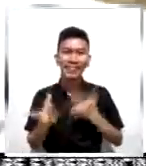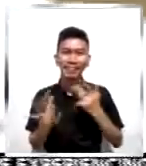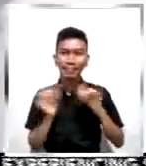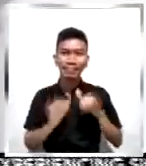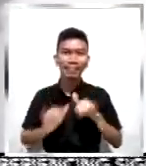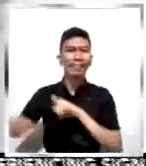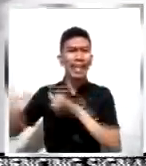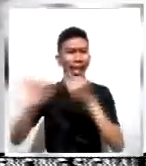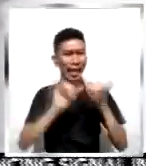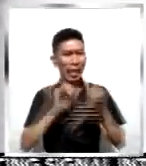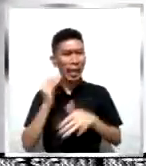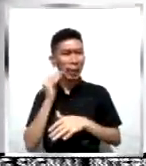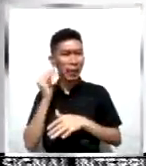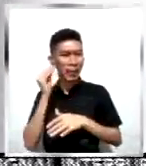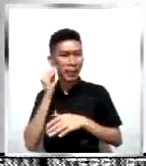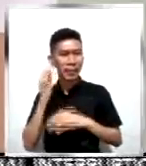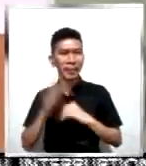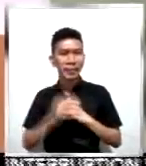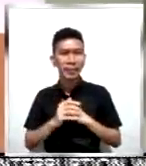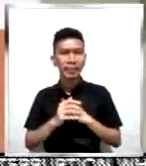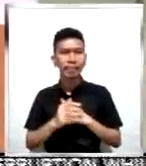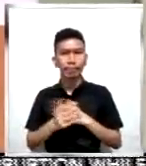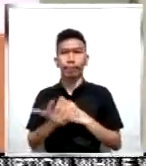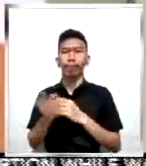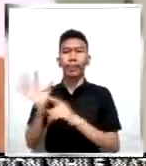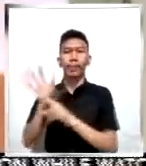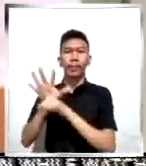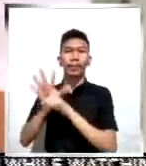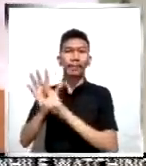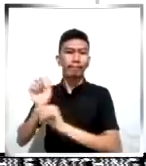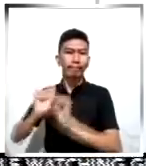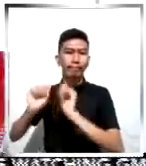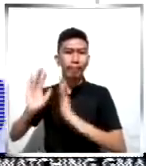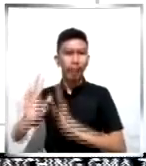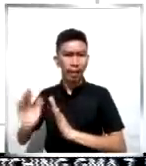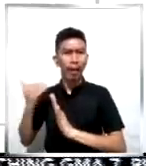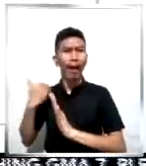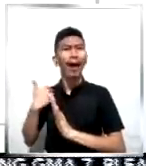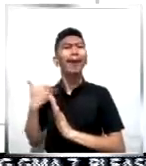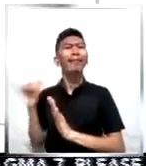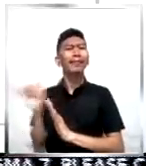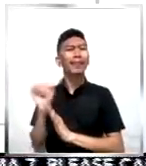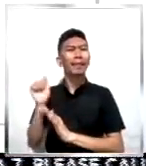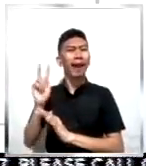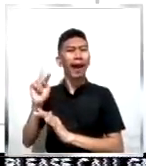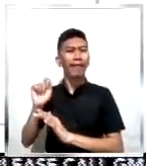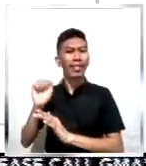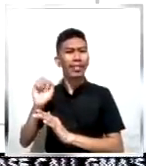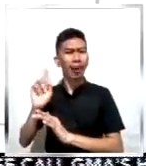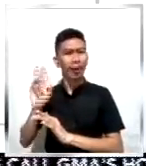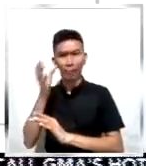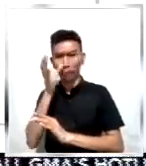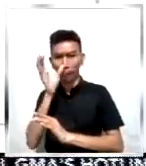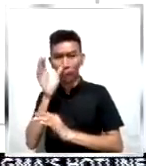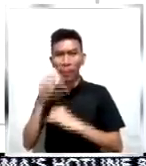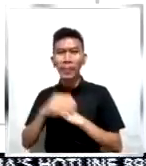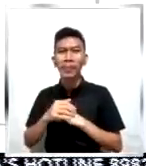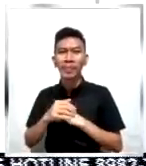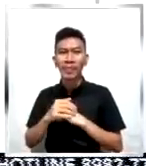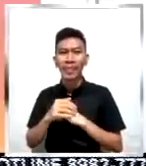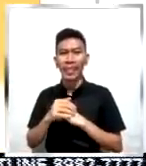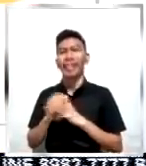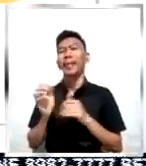mga big stars na hinahangaan natin, may avatar na. Gaya na lang ng mga kapuso natin sina Jennylyn